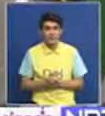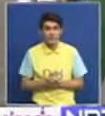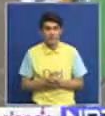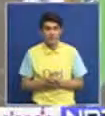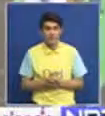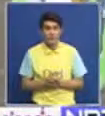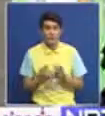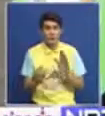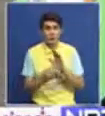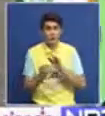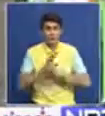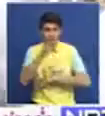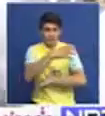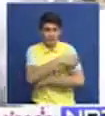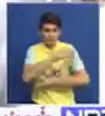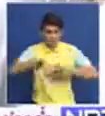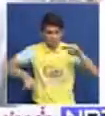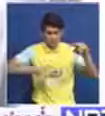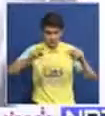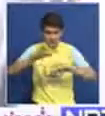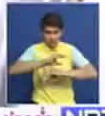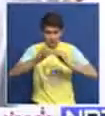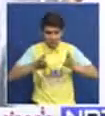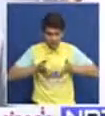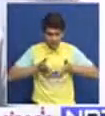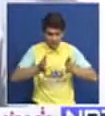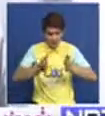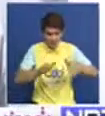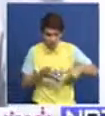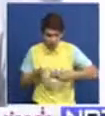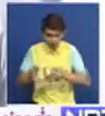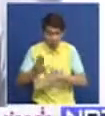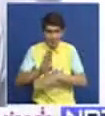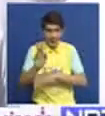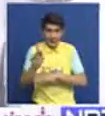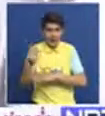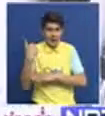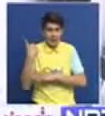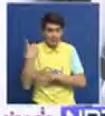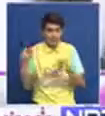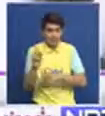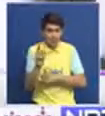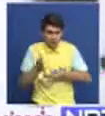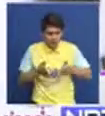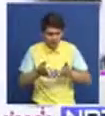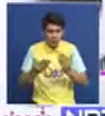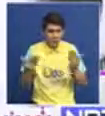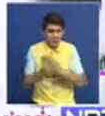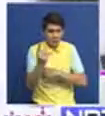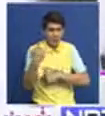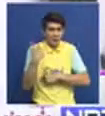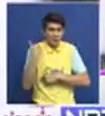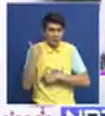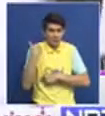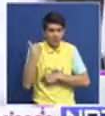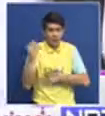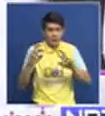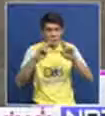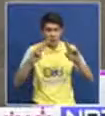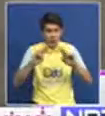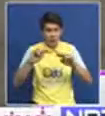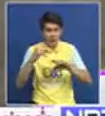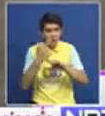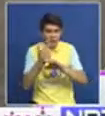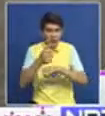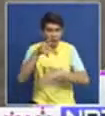กรุงเทพมหานครตรวจพื้นที่โครงการถนนเลียบคลองบางเขนเพื่อเป็นเส้นทางลัดถนนวิภาวดีโรงงานยาคูพห